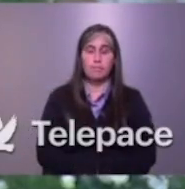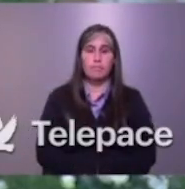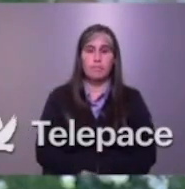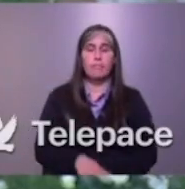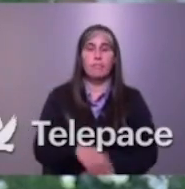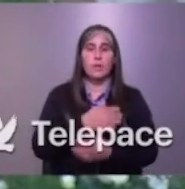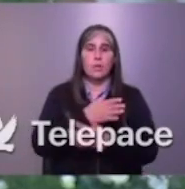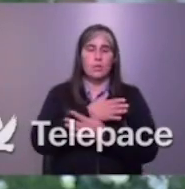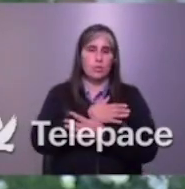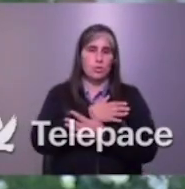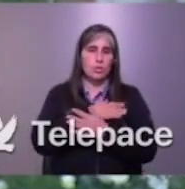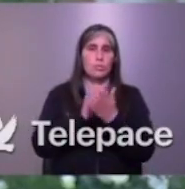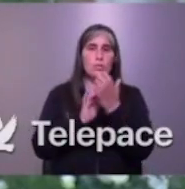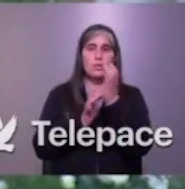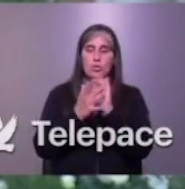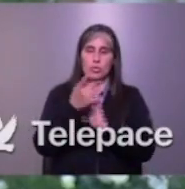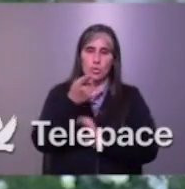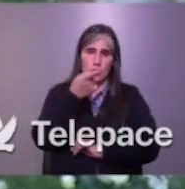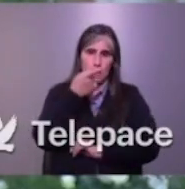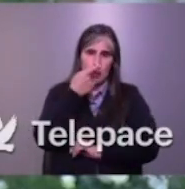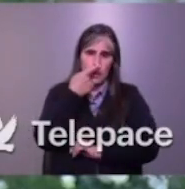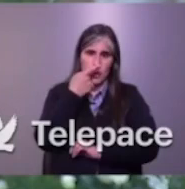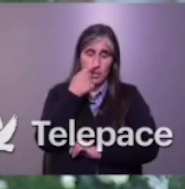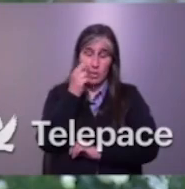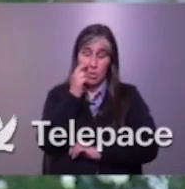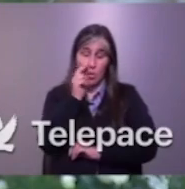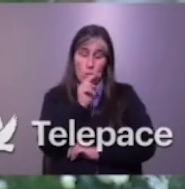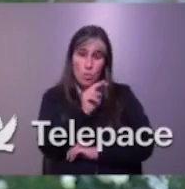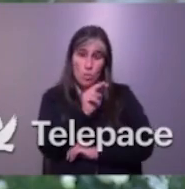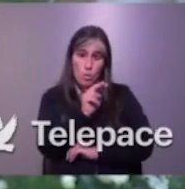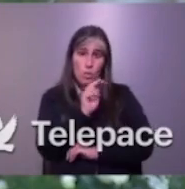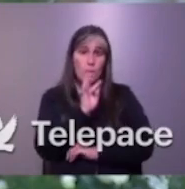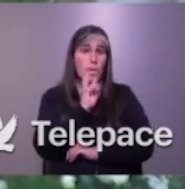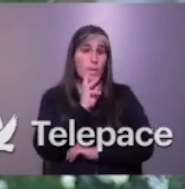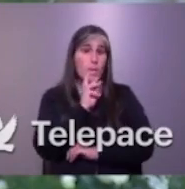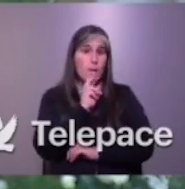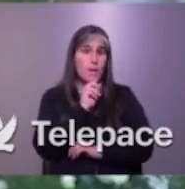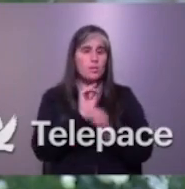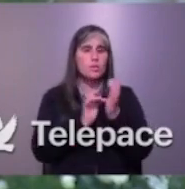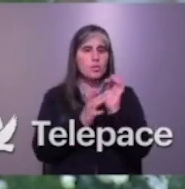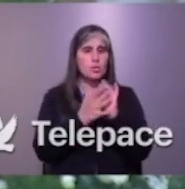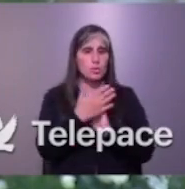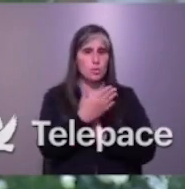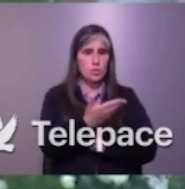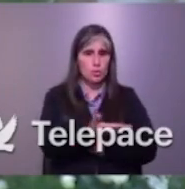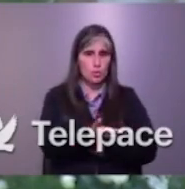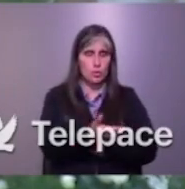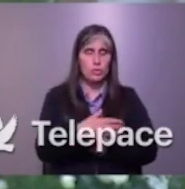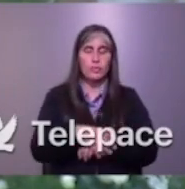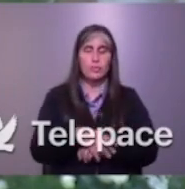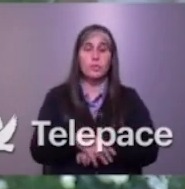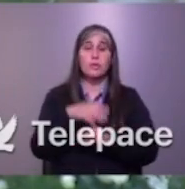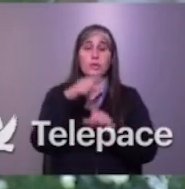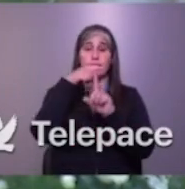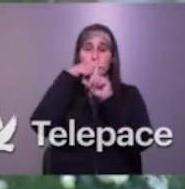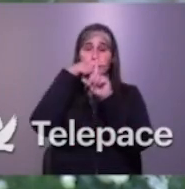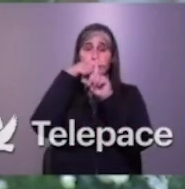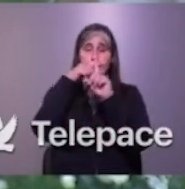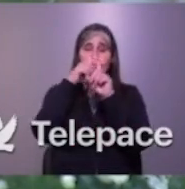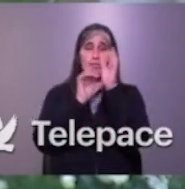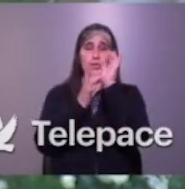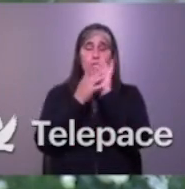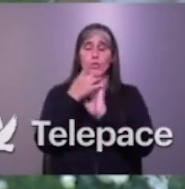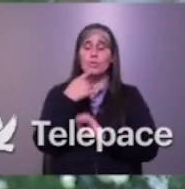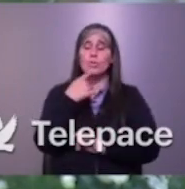donna, ecco il tuo figlio. Poi disse al discepolo: ecco la tua